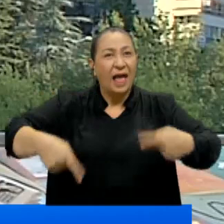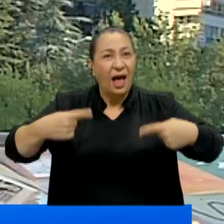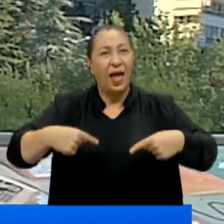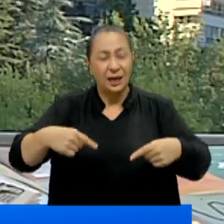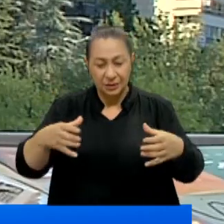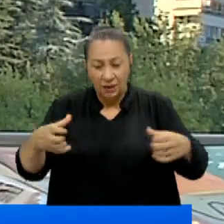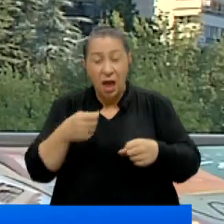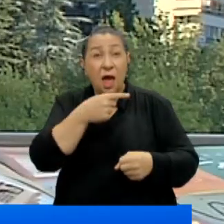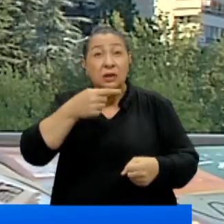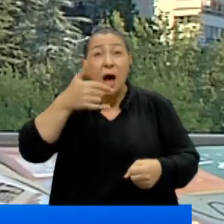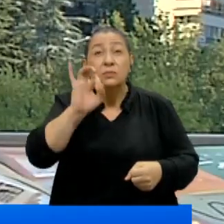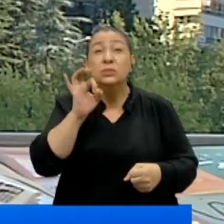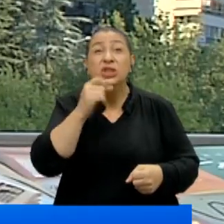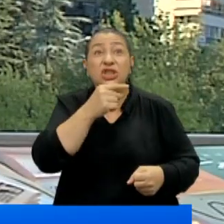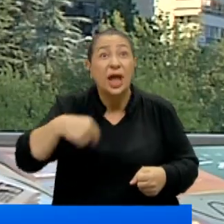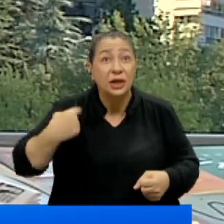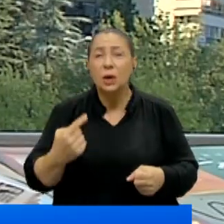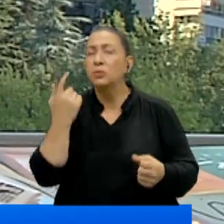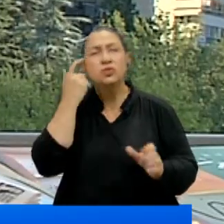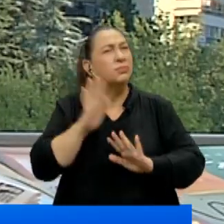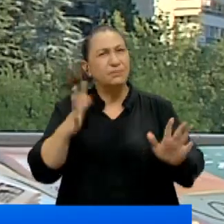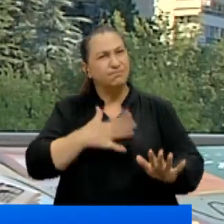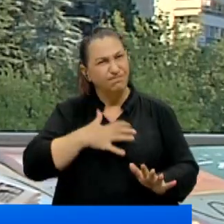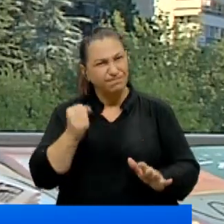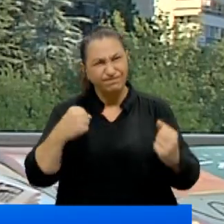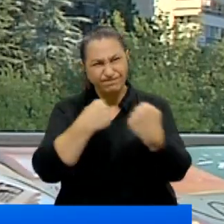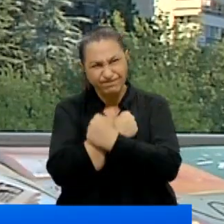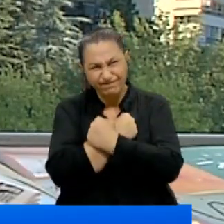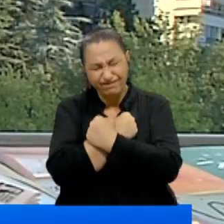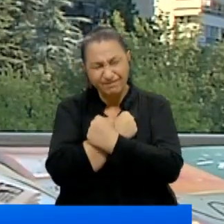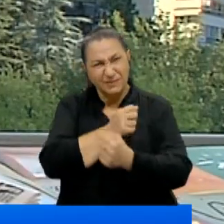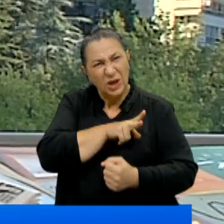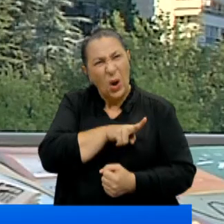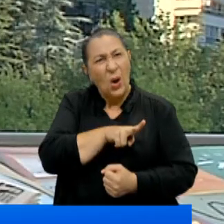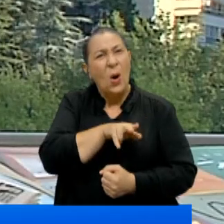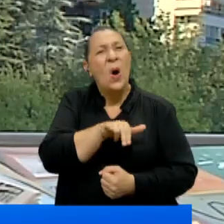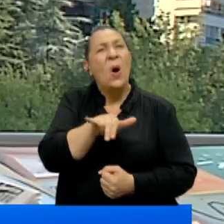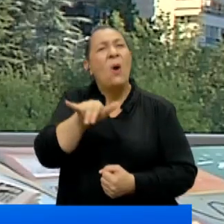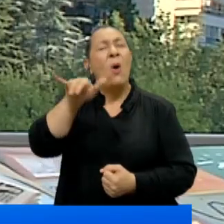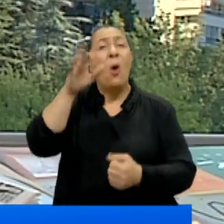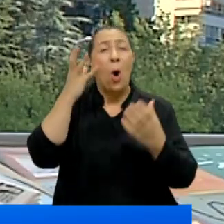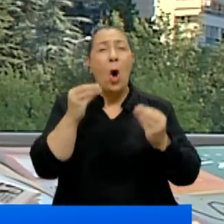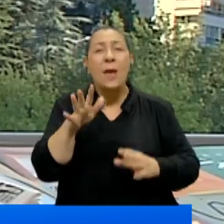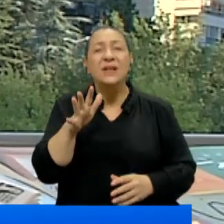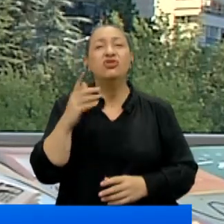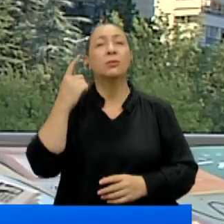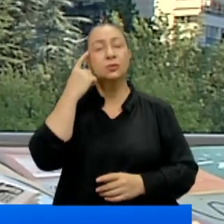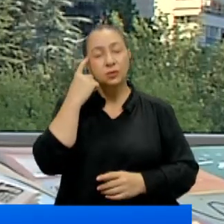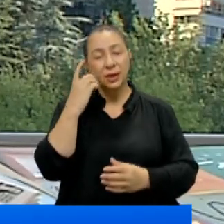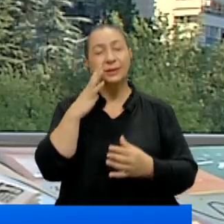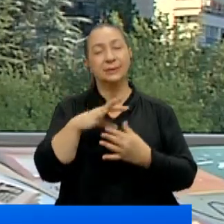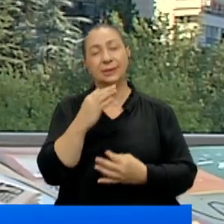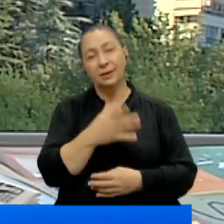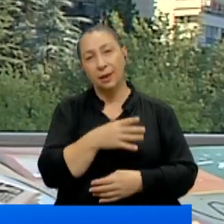eksi 60 derecede bunu bile düşünmeden eksi 60 derecede o yolculuğu gerçekleştirebileceğini düşünen